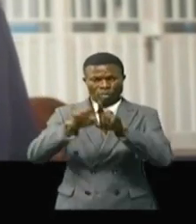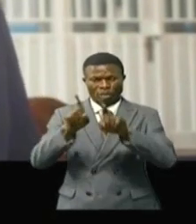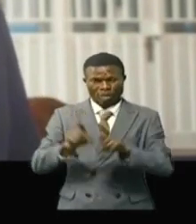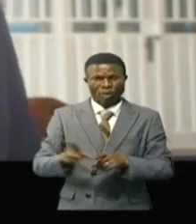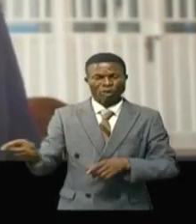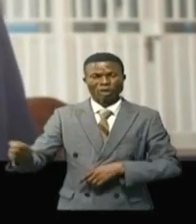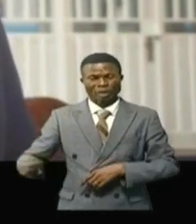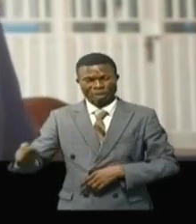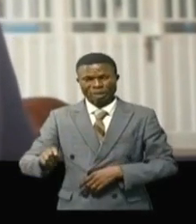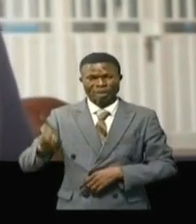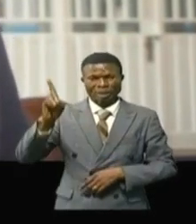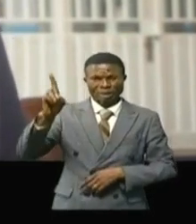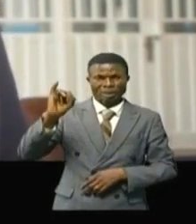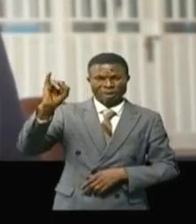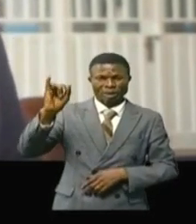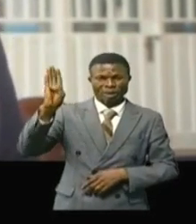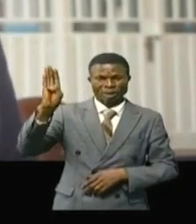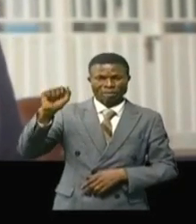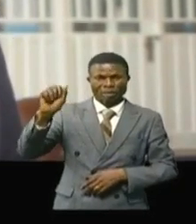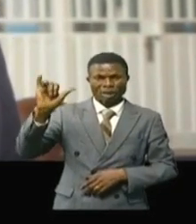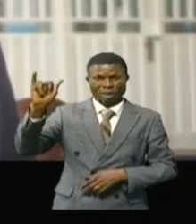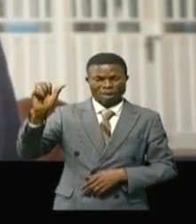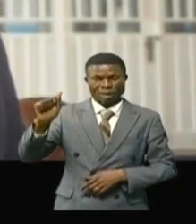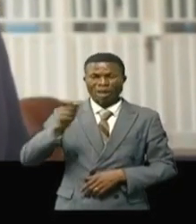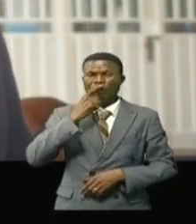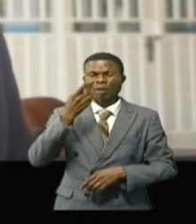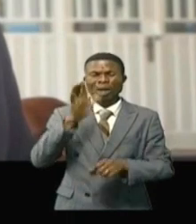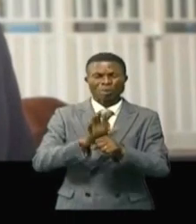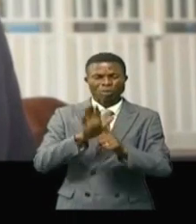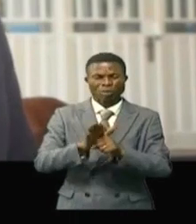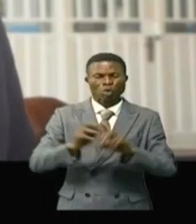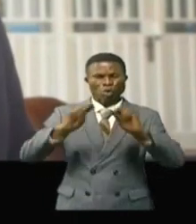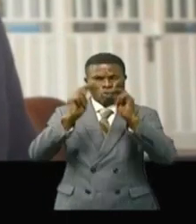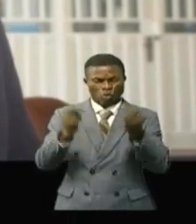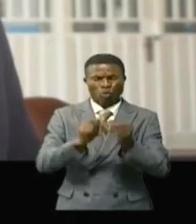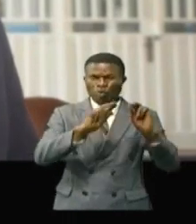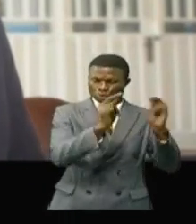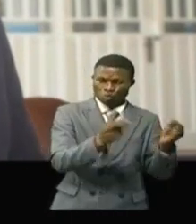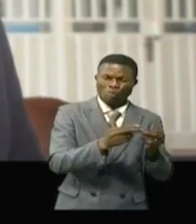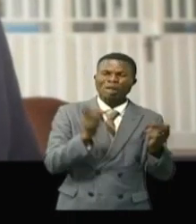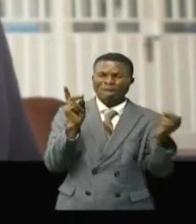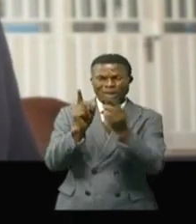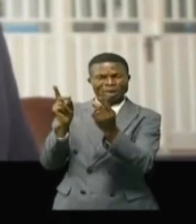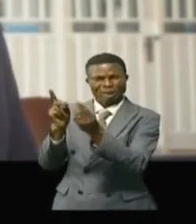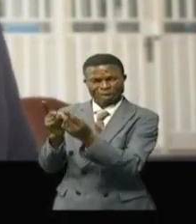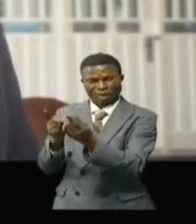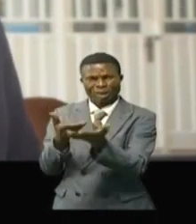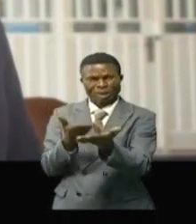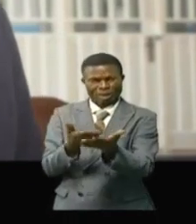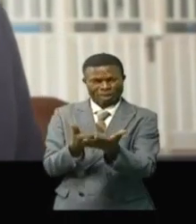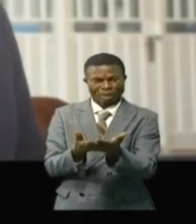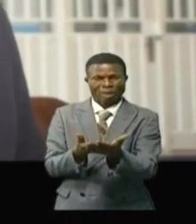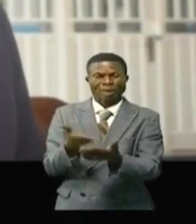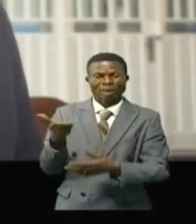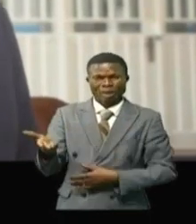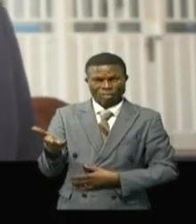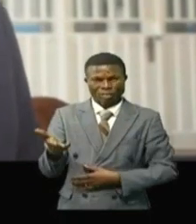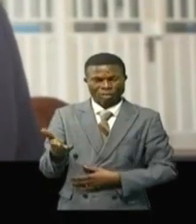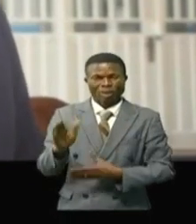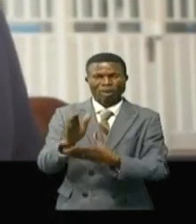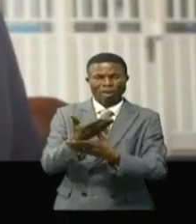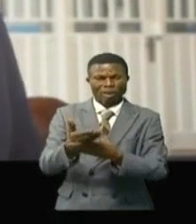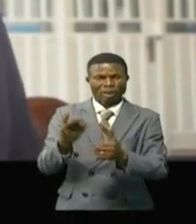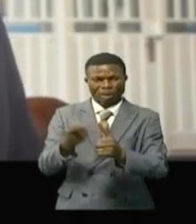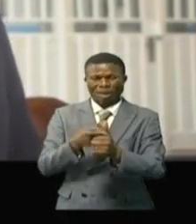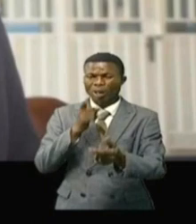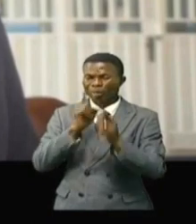à s'entretenir avec différents groupes, différentes forces vives de Chimbulu et de Dibaya. Entre autres, il a